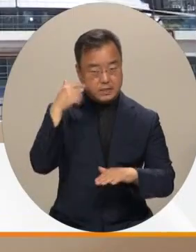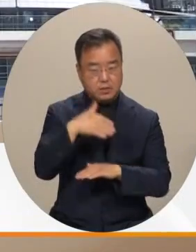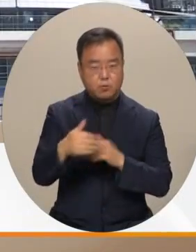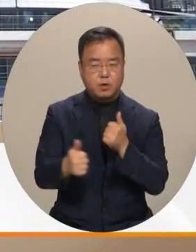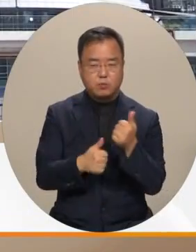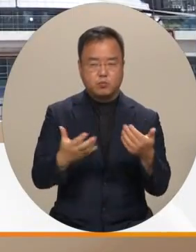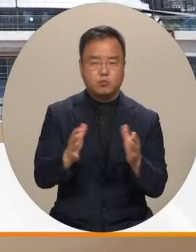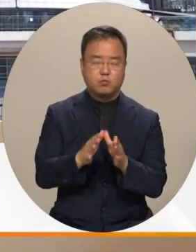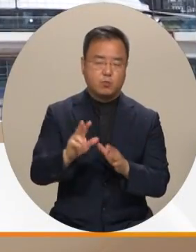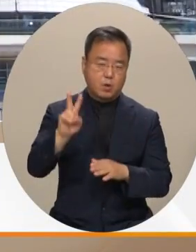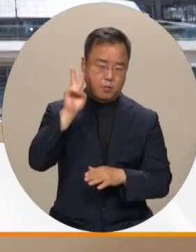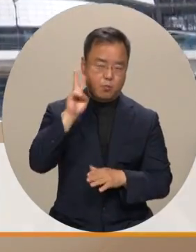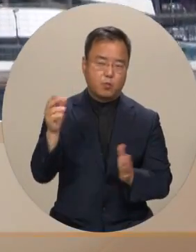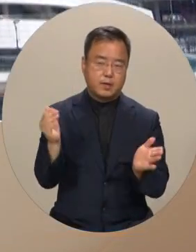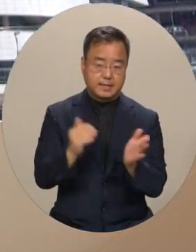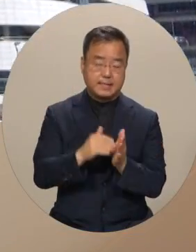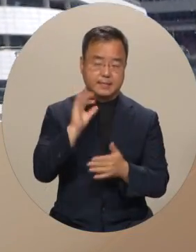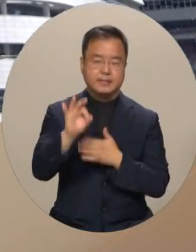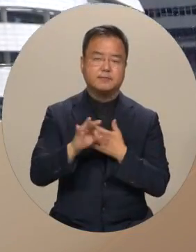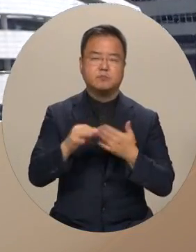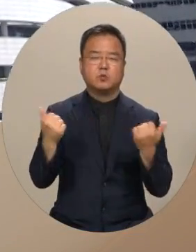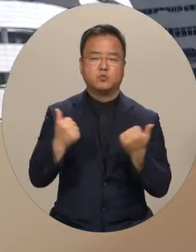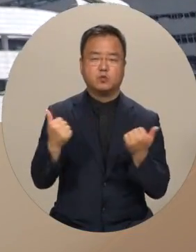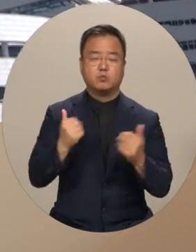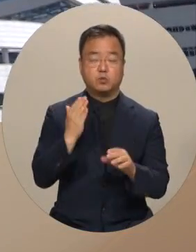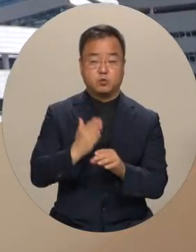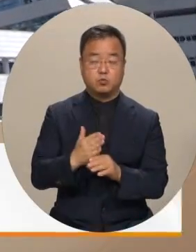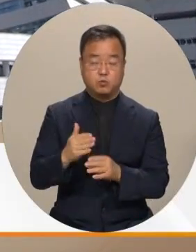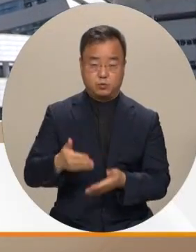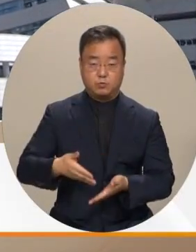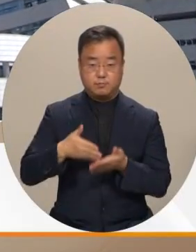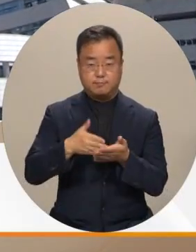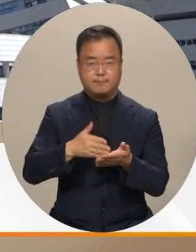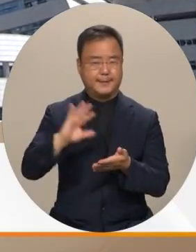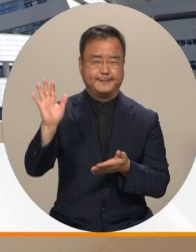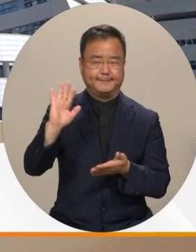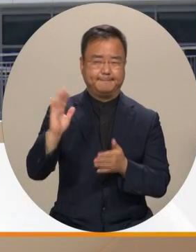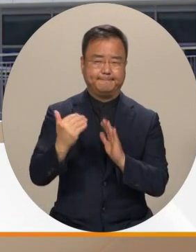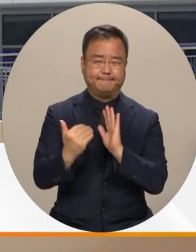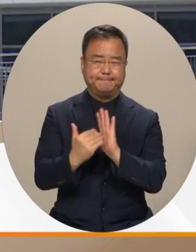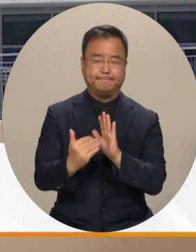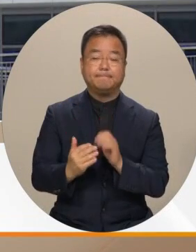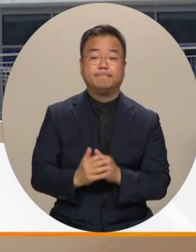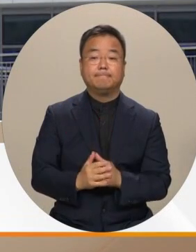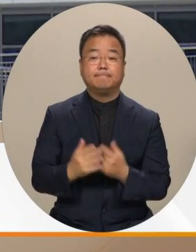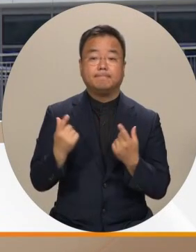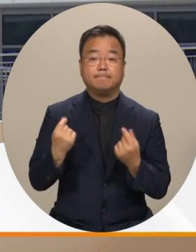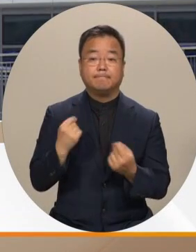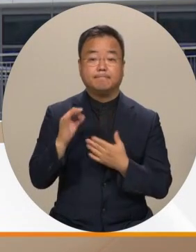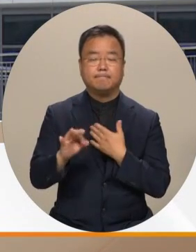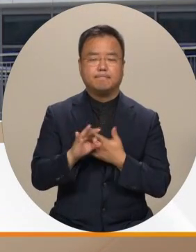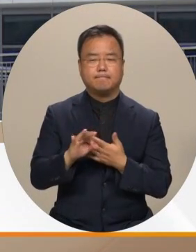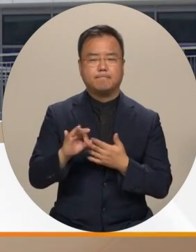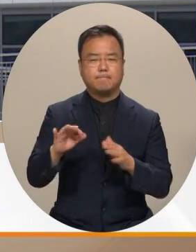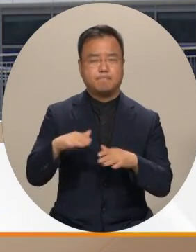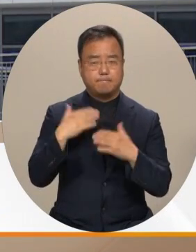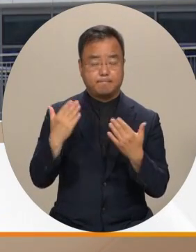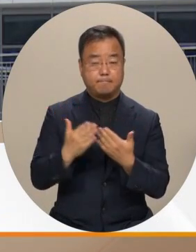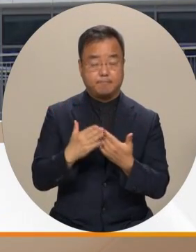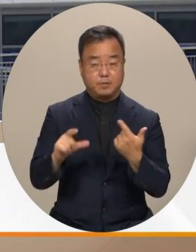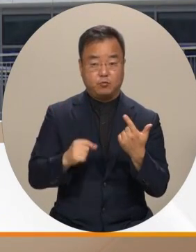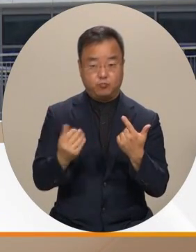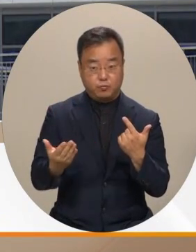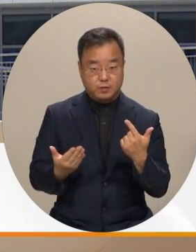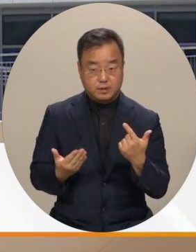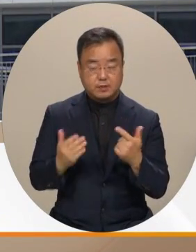모레까지 열리는 이달 임시회에 해당 조례안을 상정하지 않기로 했는데요 이렇게 되면 사실상 전반기도